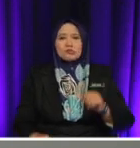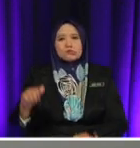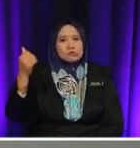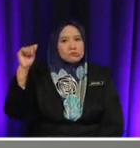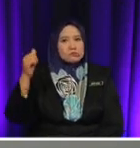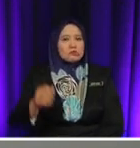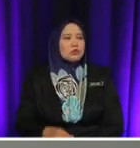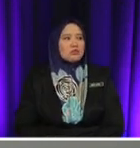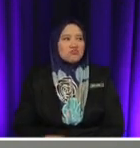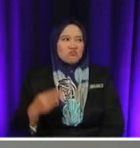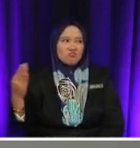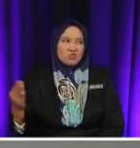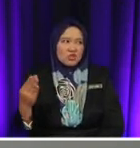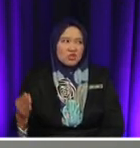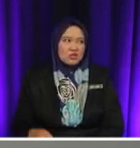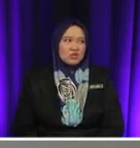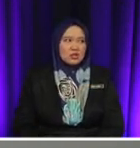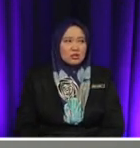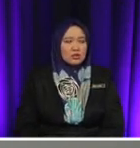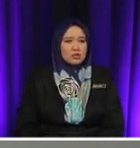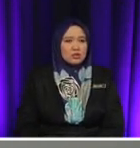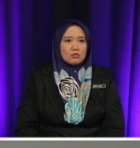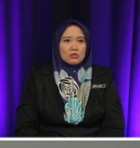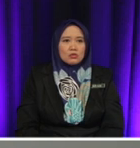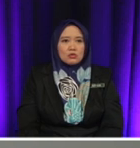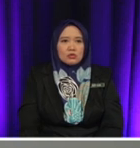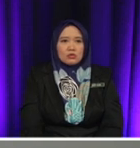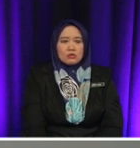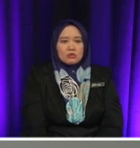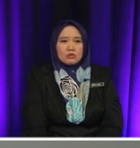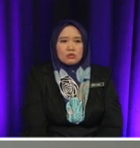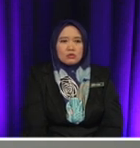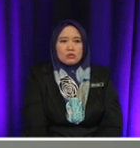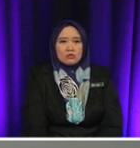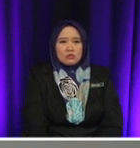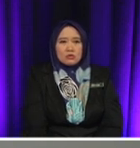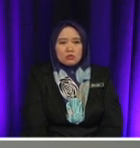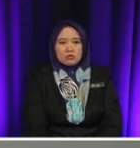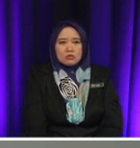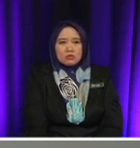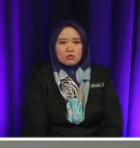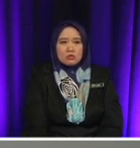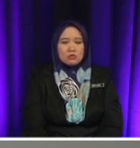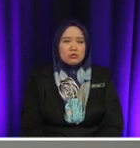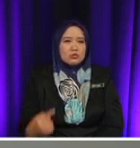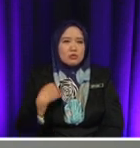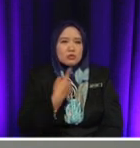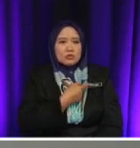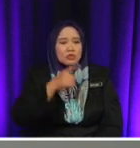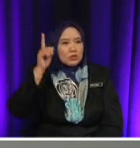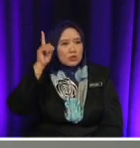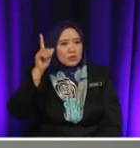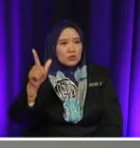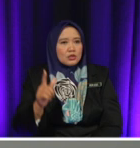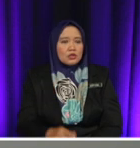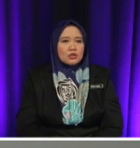10 ini adalah biasanya soalan yang melibatkan a apa a Kita tentukan bahagian-bahagian mana contohnya soalan ni